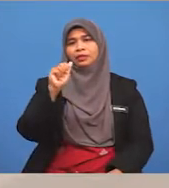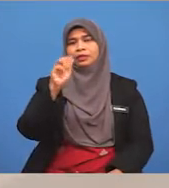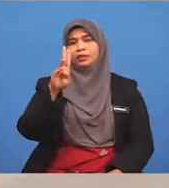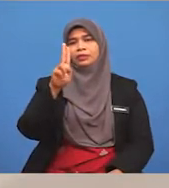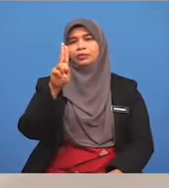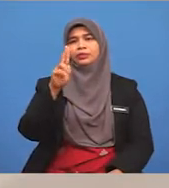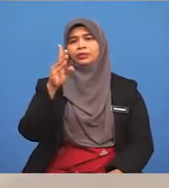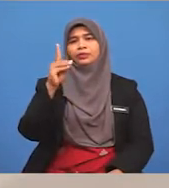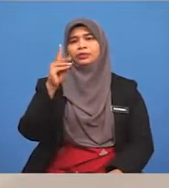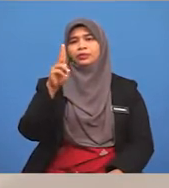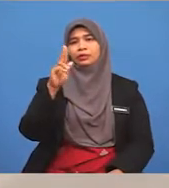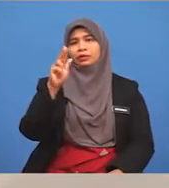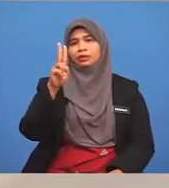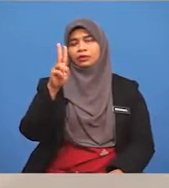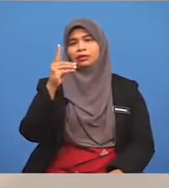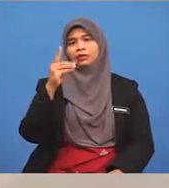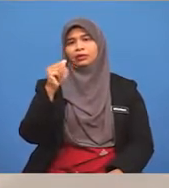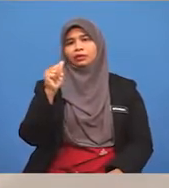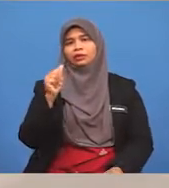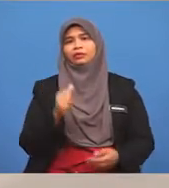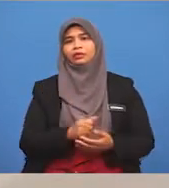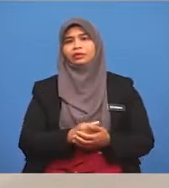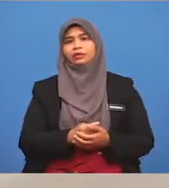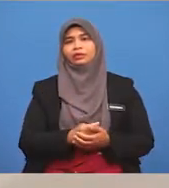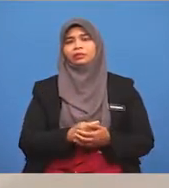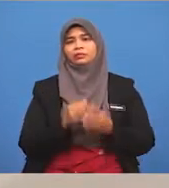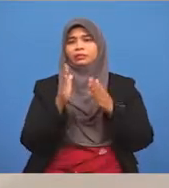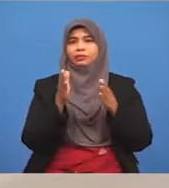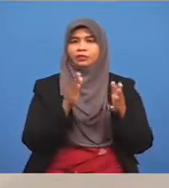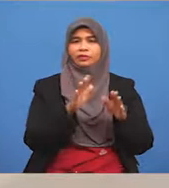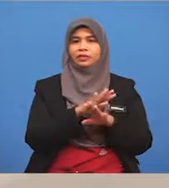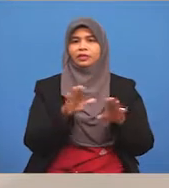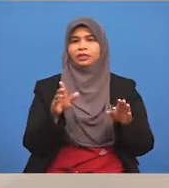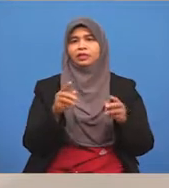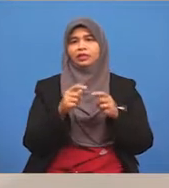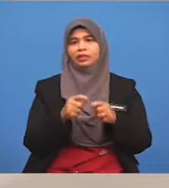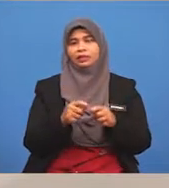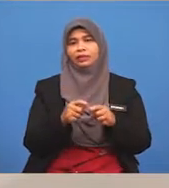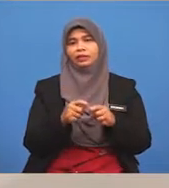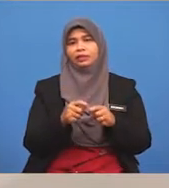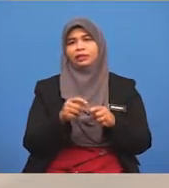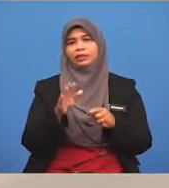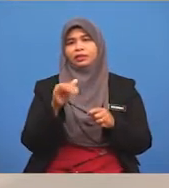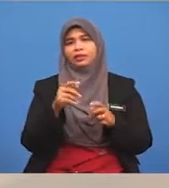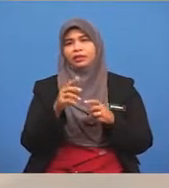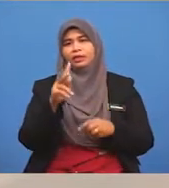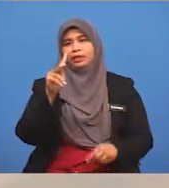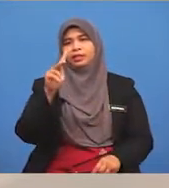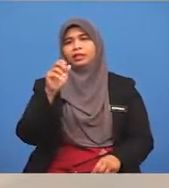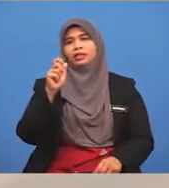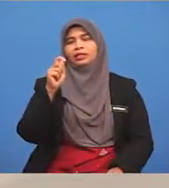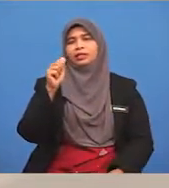Penyusun tidak meletakkan penelitian yang ketat seperti Imam Al-Bukhari dan Imam Muslim